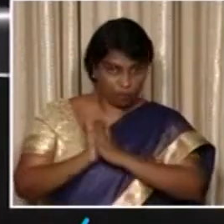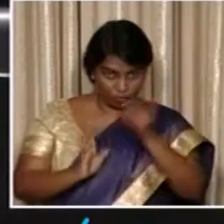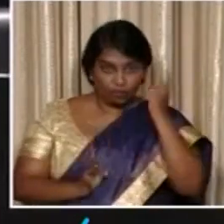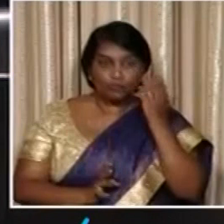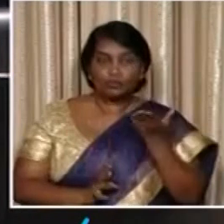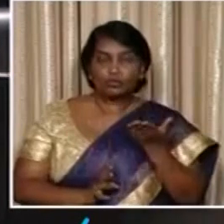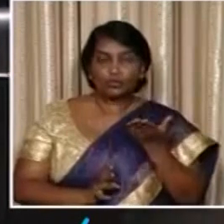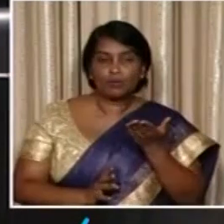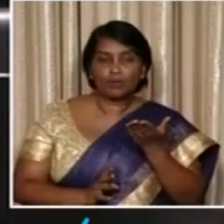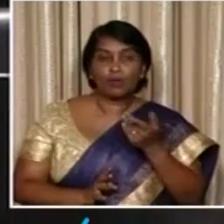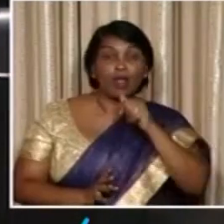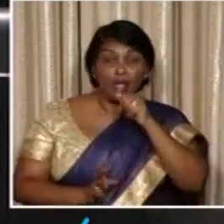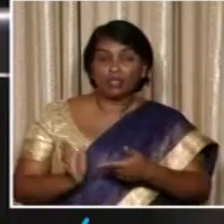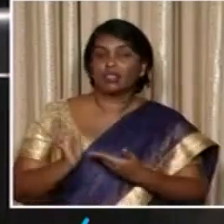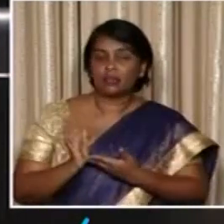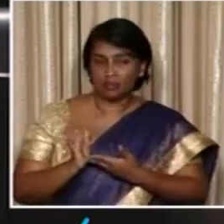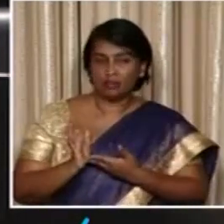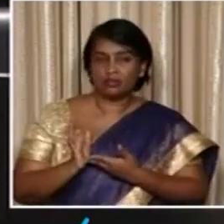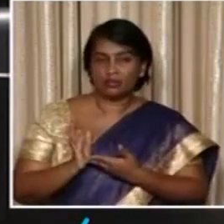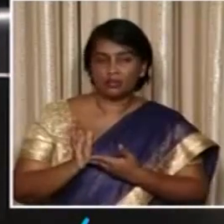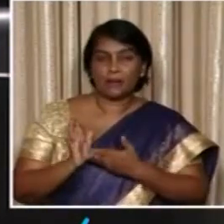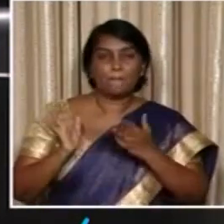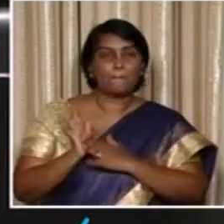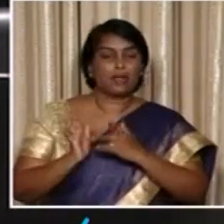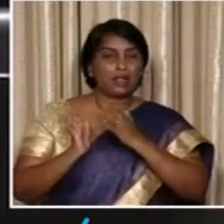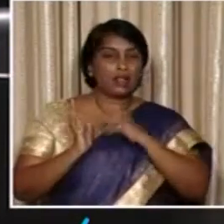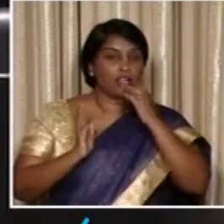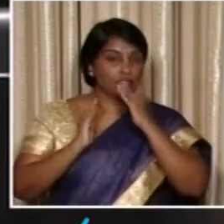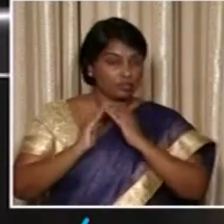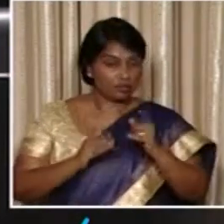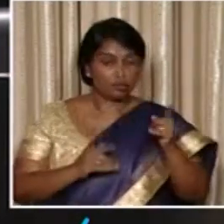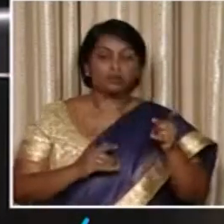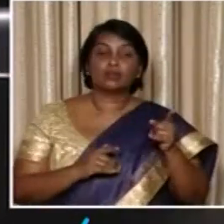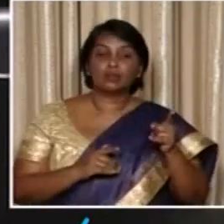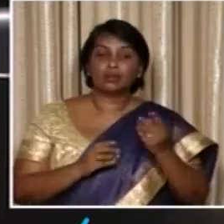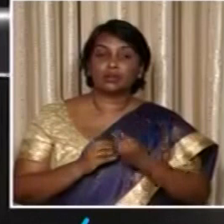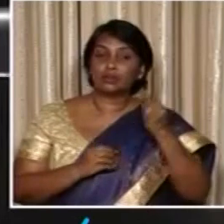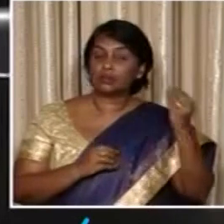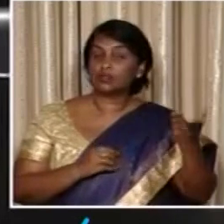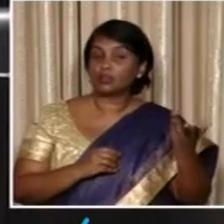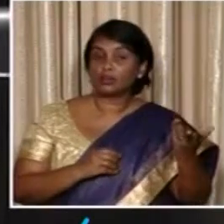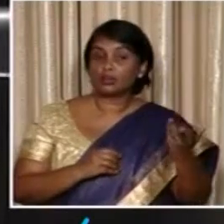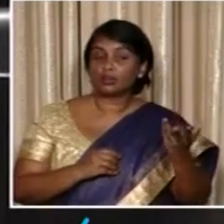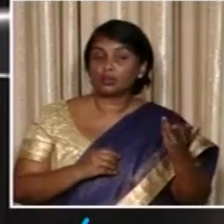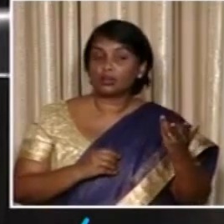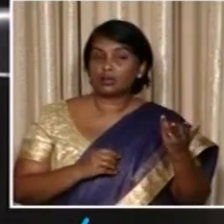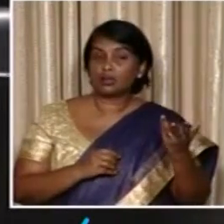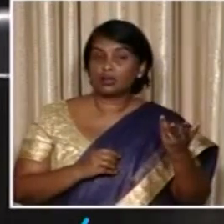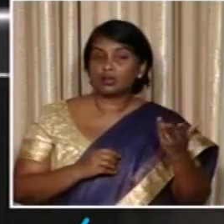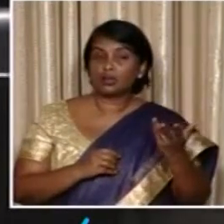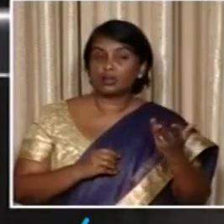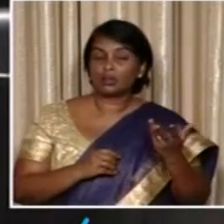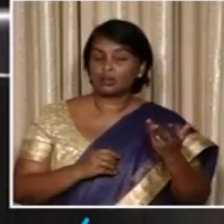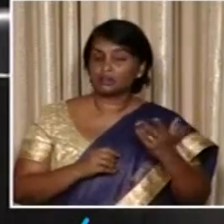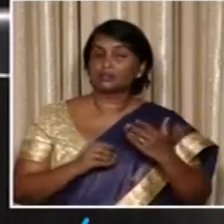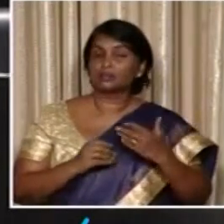තමුන්නාංශ? ඒක තමයි ඇත්ත කතාව. මැදිරි කියන නැෂනල් ස්කූල් එකට දීලා තියෙන මොනවද සීනියම් මැටීරියල් බෑග්